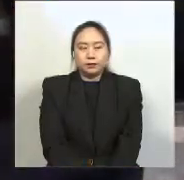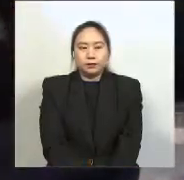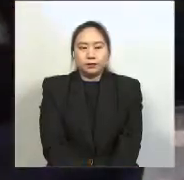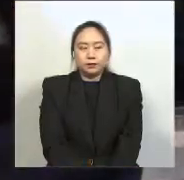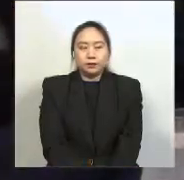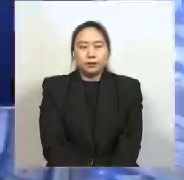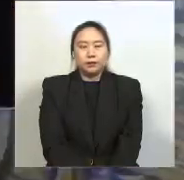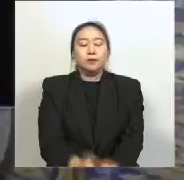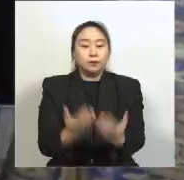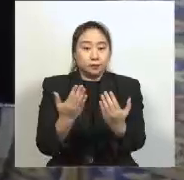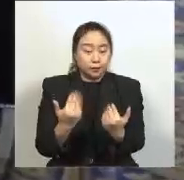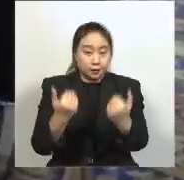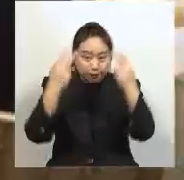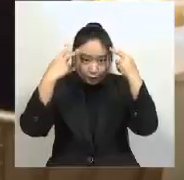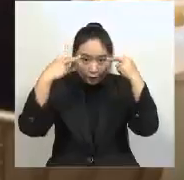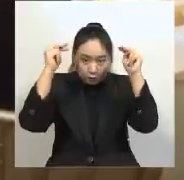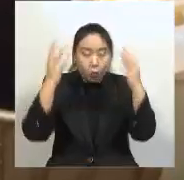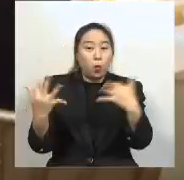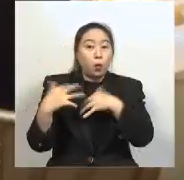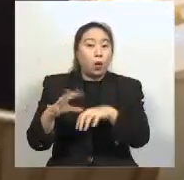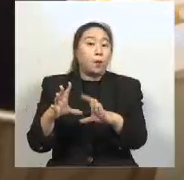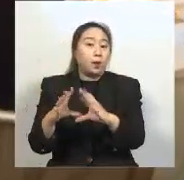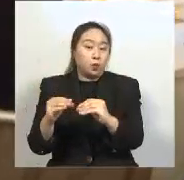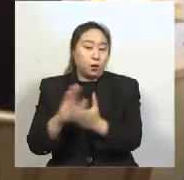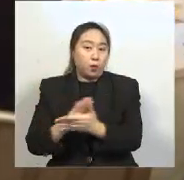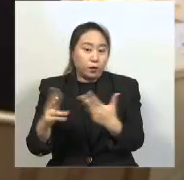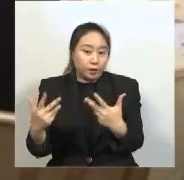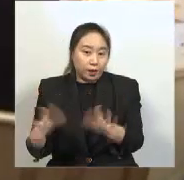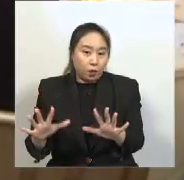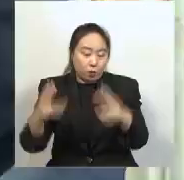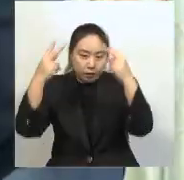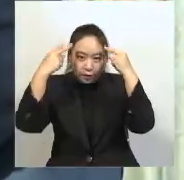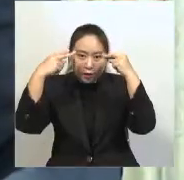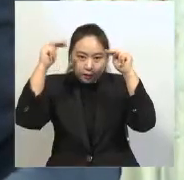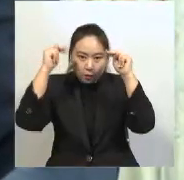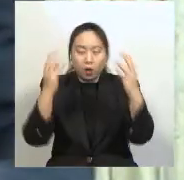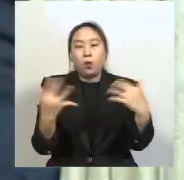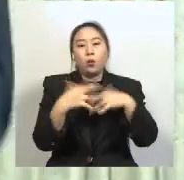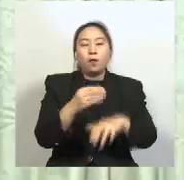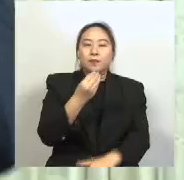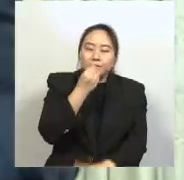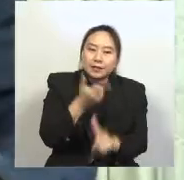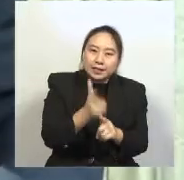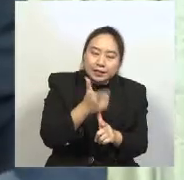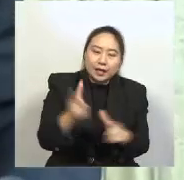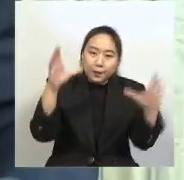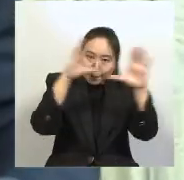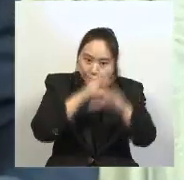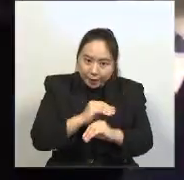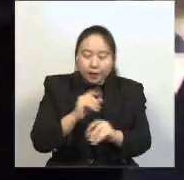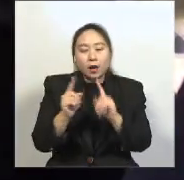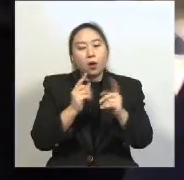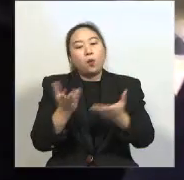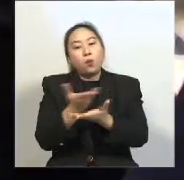ทั้งนี้หลังจากเสร็จสิ้นภารกิจเข้าร่วมสมัชชาสหประชาชาติค่ะท่านนายกรัฐมนตรีได้เข้าร่วมงานเลี้ยงอาหารค่ำและได้ห